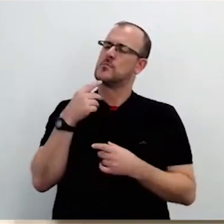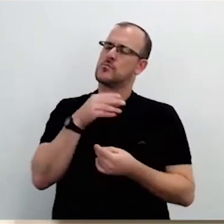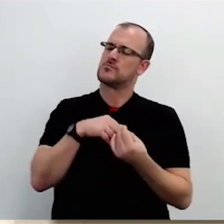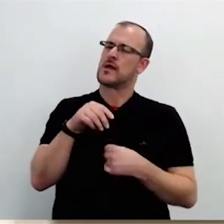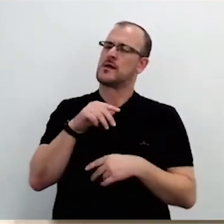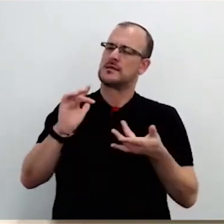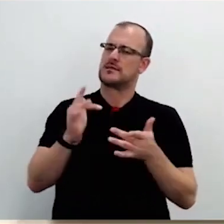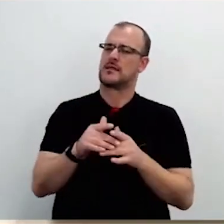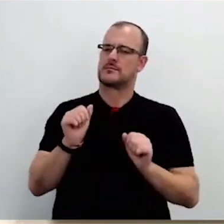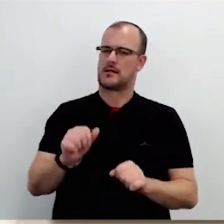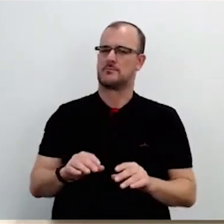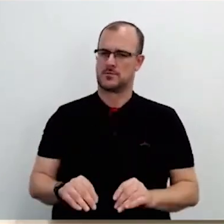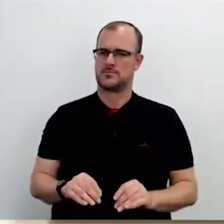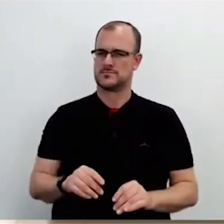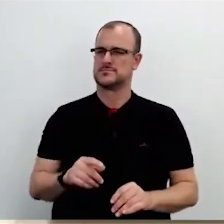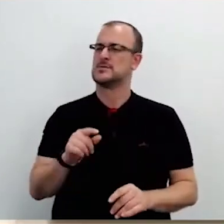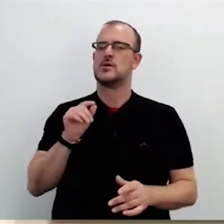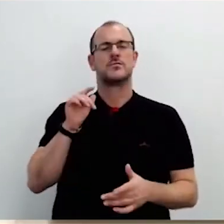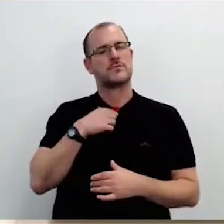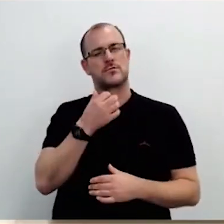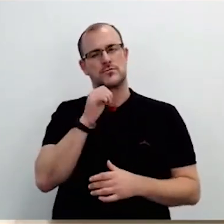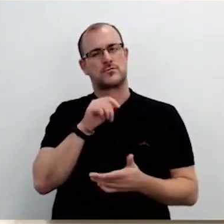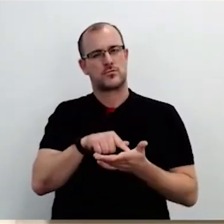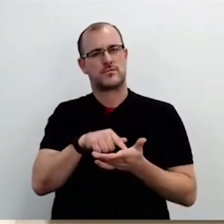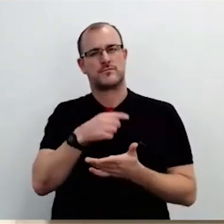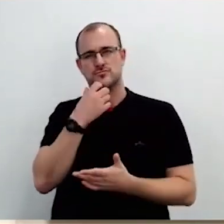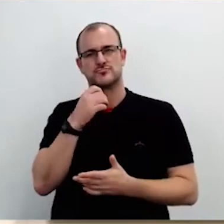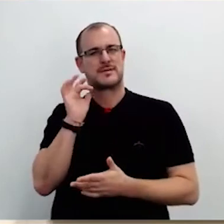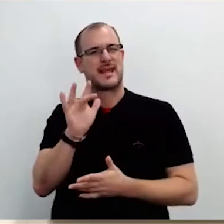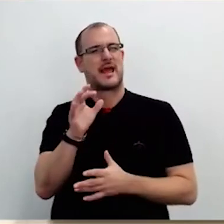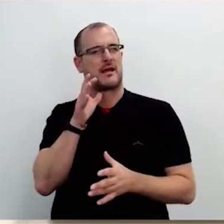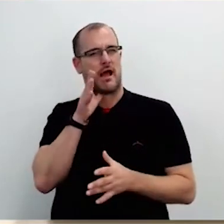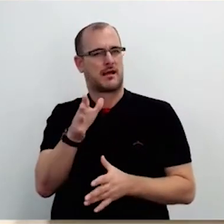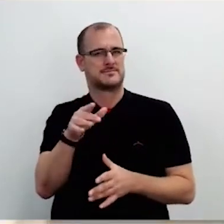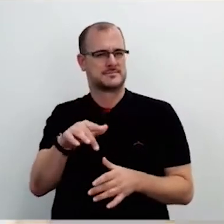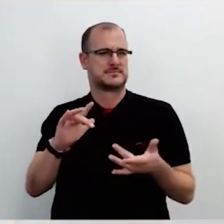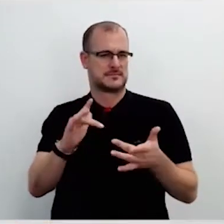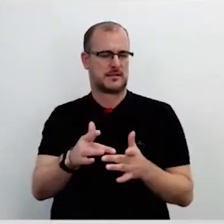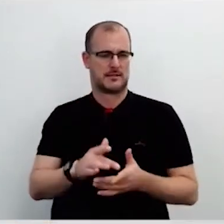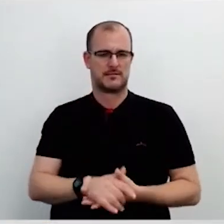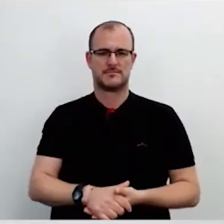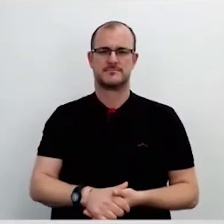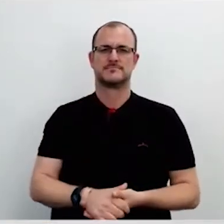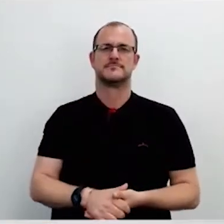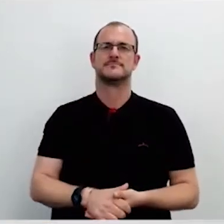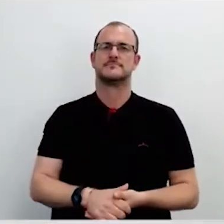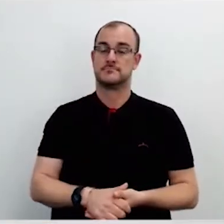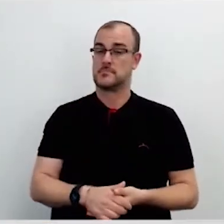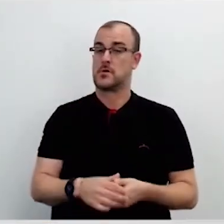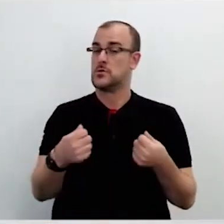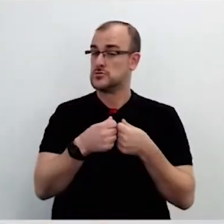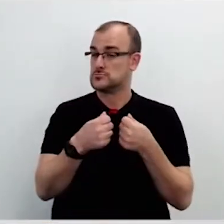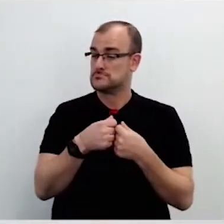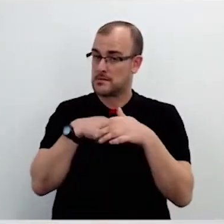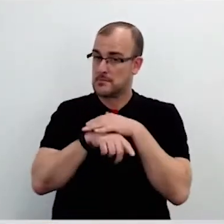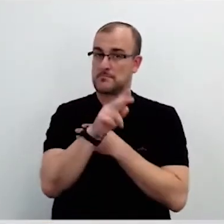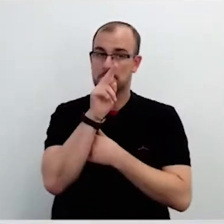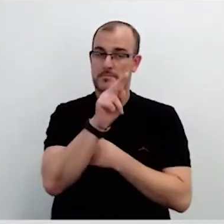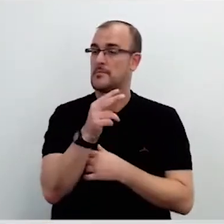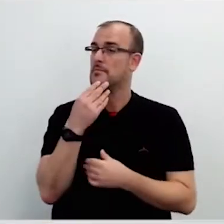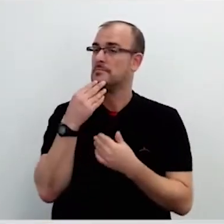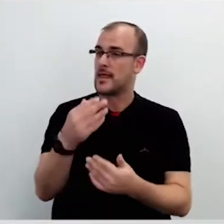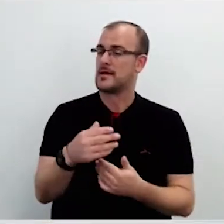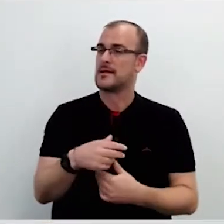sicherzustellen, damit wir gegen Hass im Netz vorgehen können. Ja, spannende Einblicke. Vielen Dank. Teach